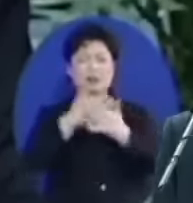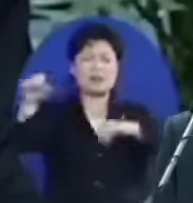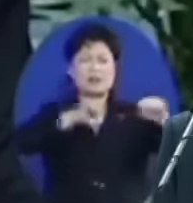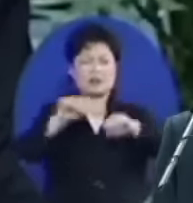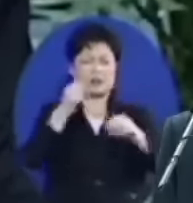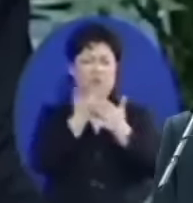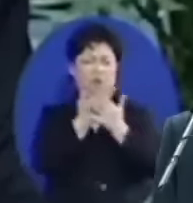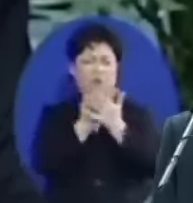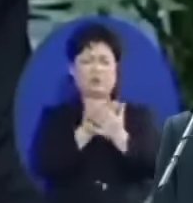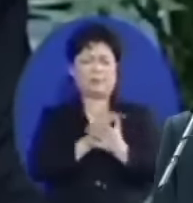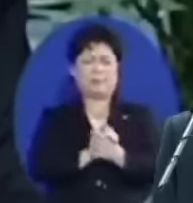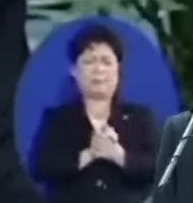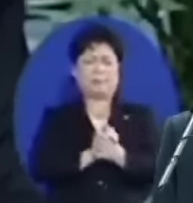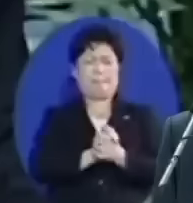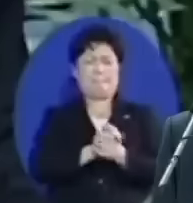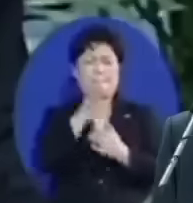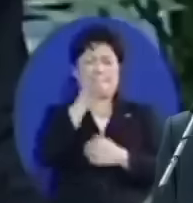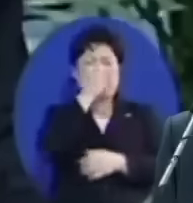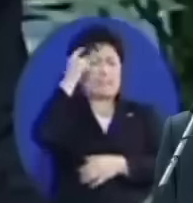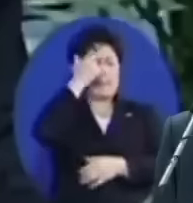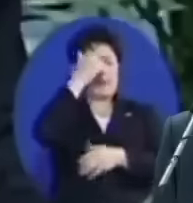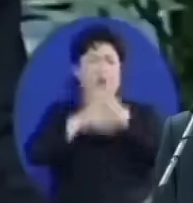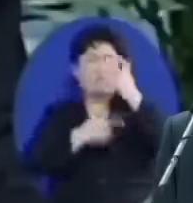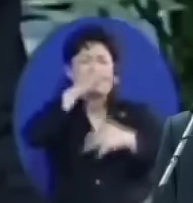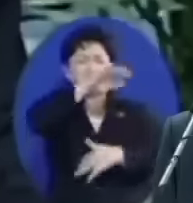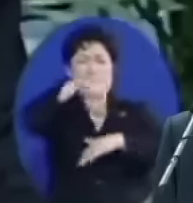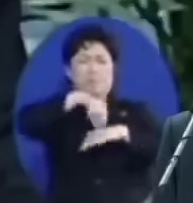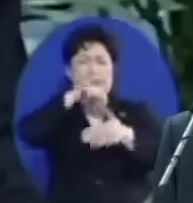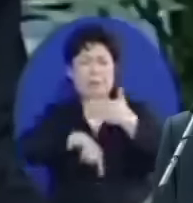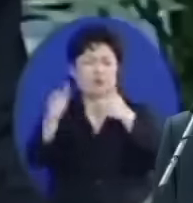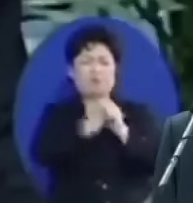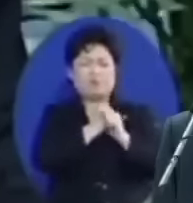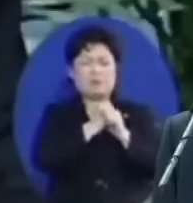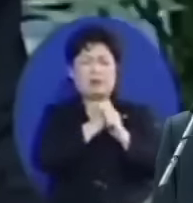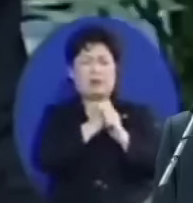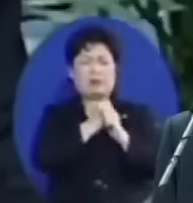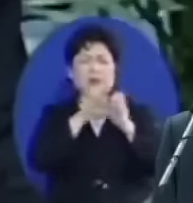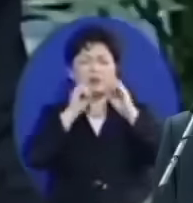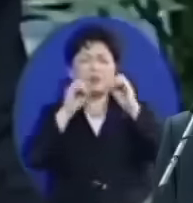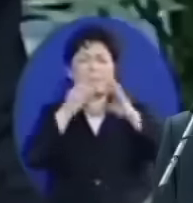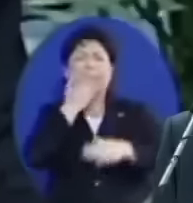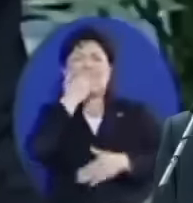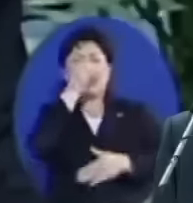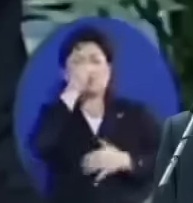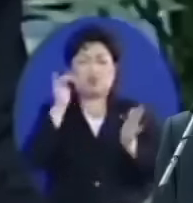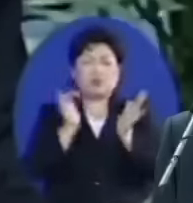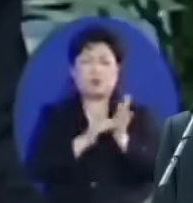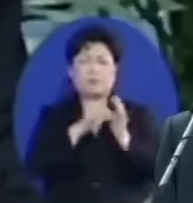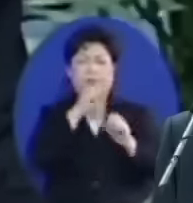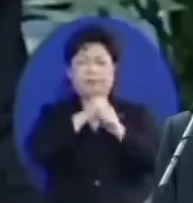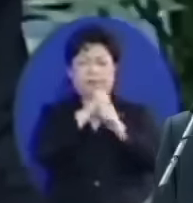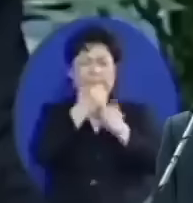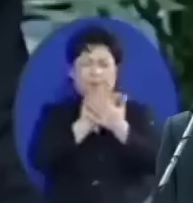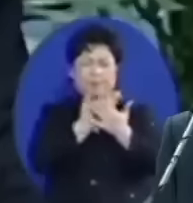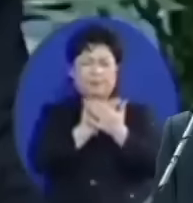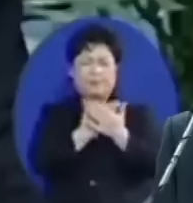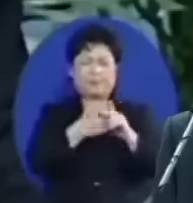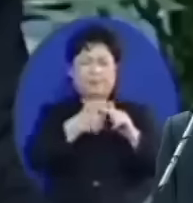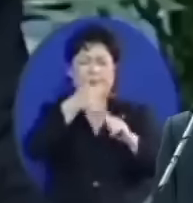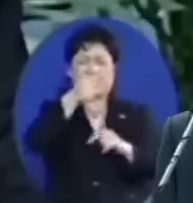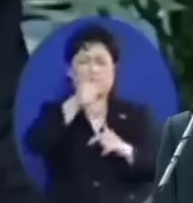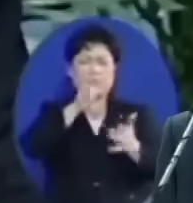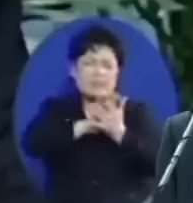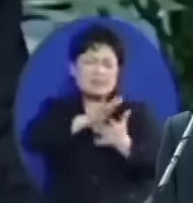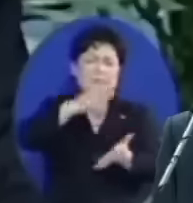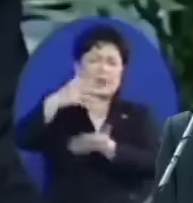역사하여 주시옵소서. 성령의 불이 우리 마음을 붙잡아서 전도할 수밖에 없도록 만들어 주시옵소서. 예수님의